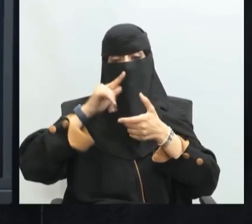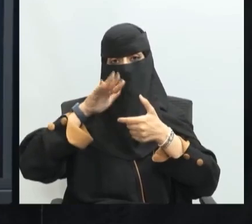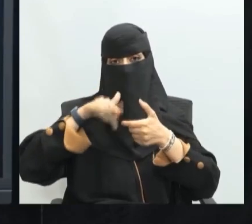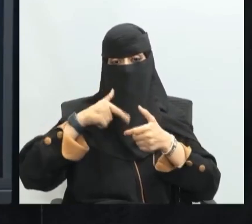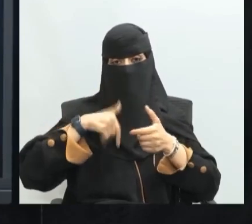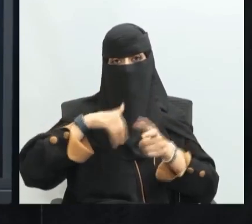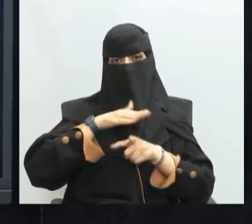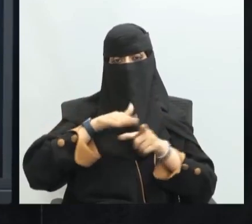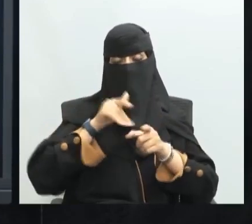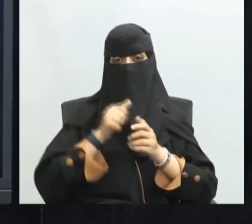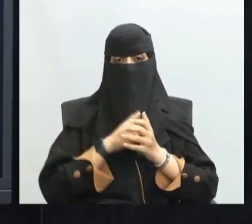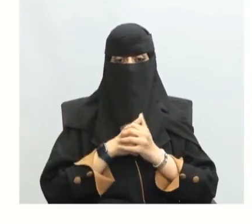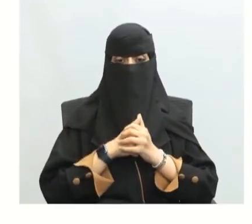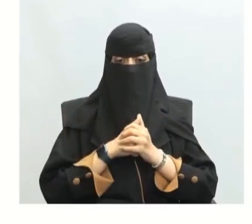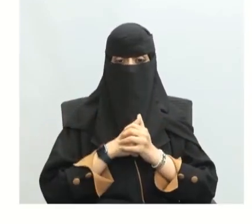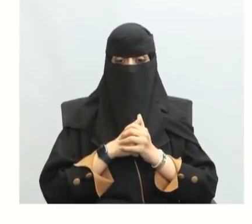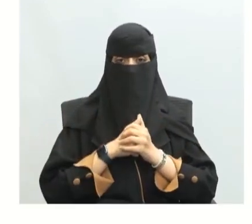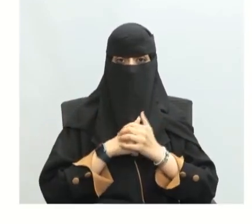الوطني